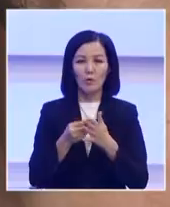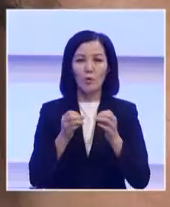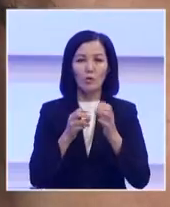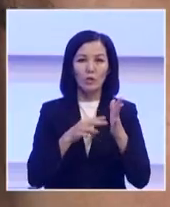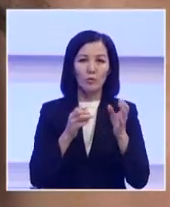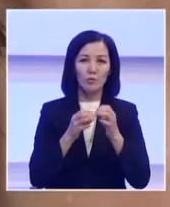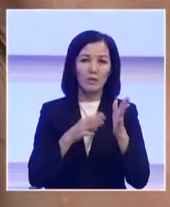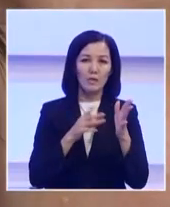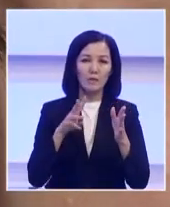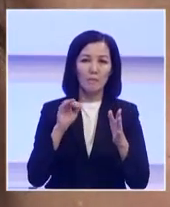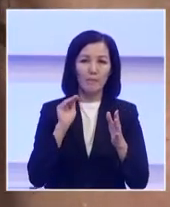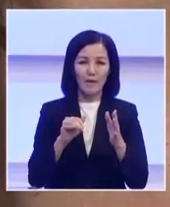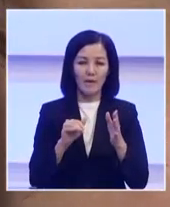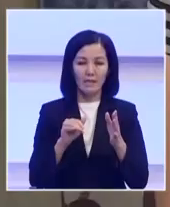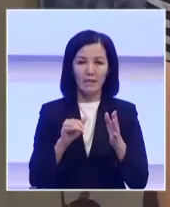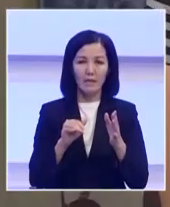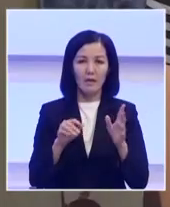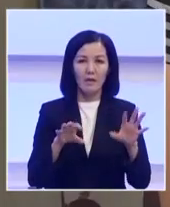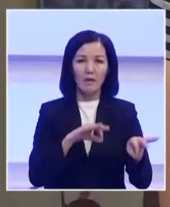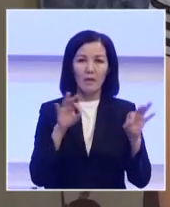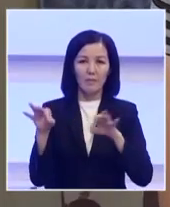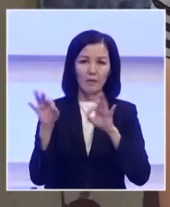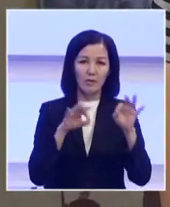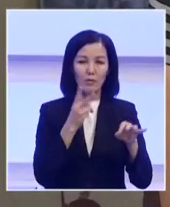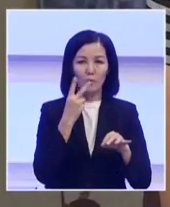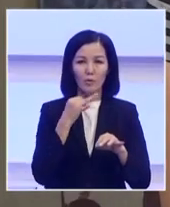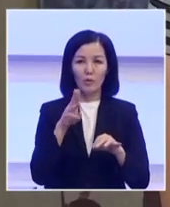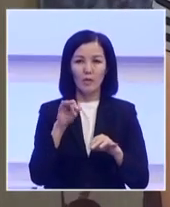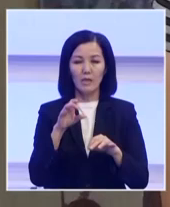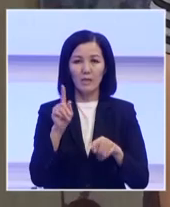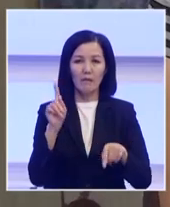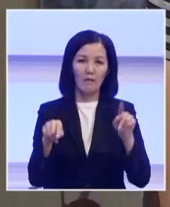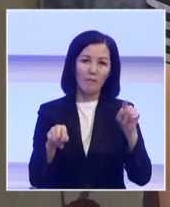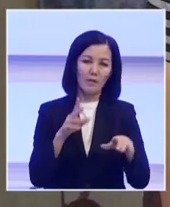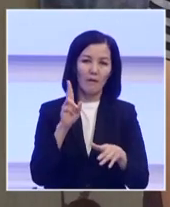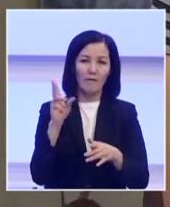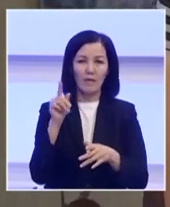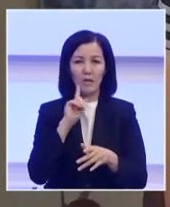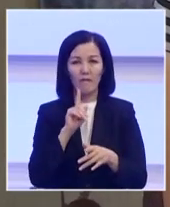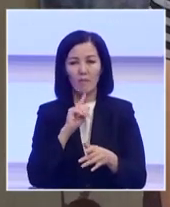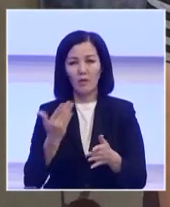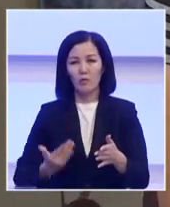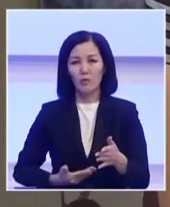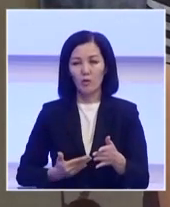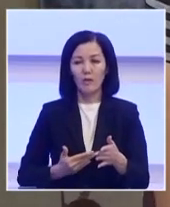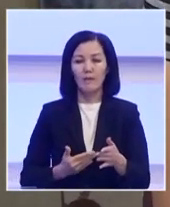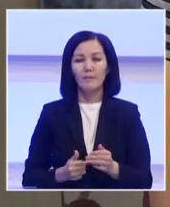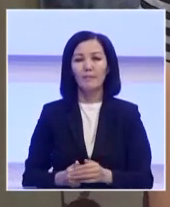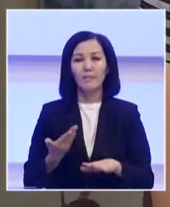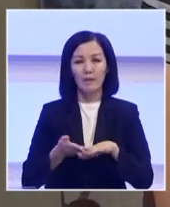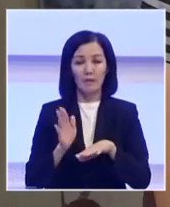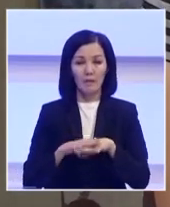барады. Анда мында квартира тұрдық, үй таста тұрдық, анда тұрдық, мында тұрдық. Кейбір жерлерге баламен алмайды